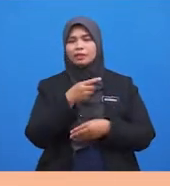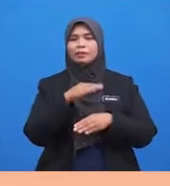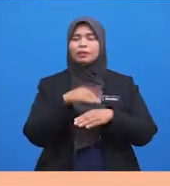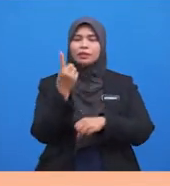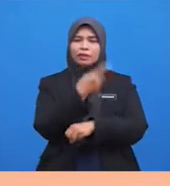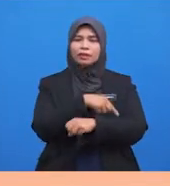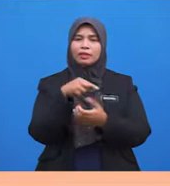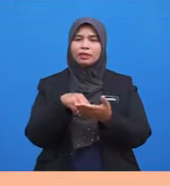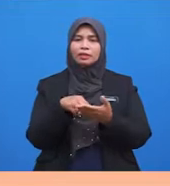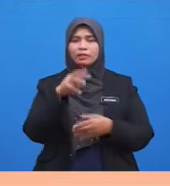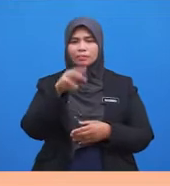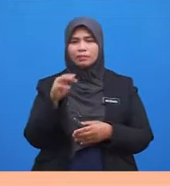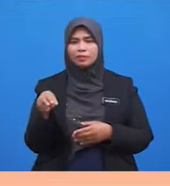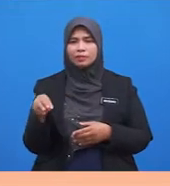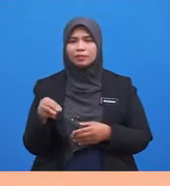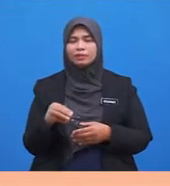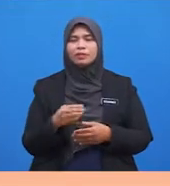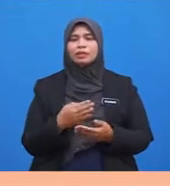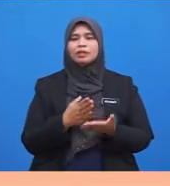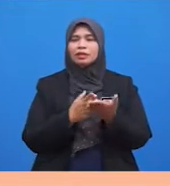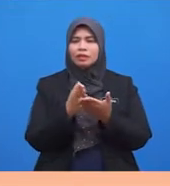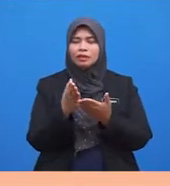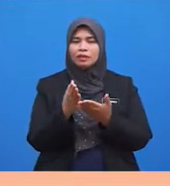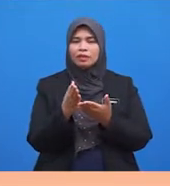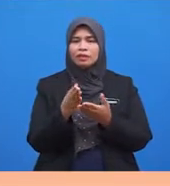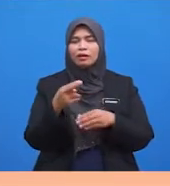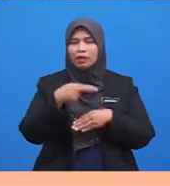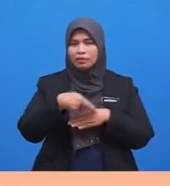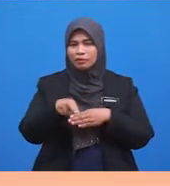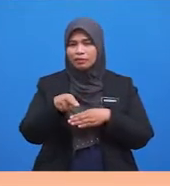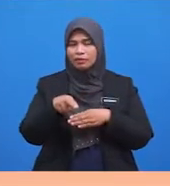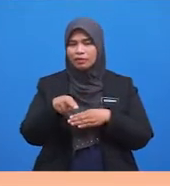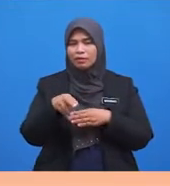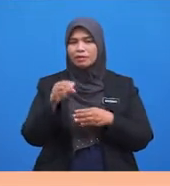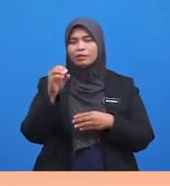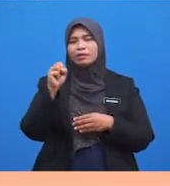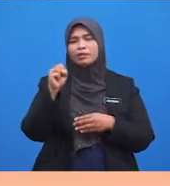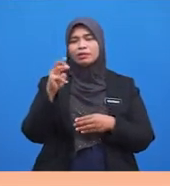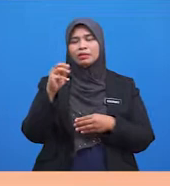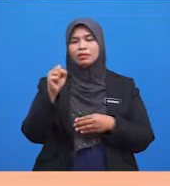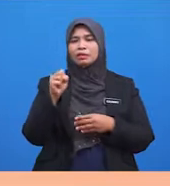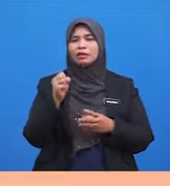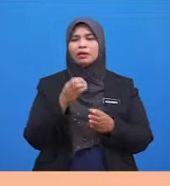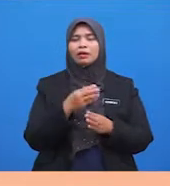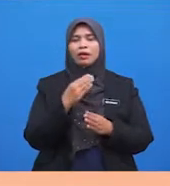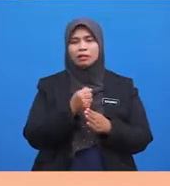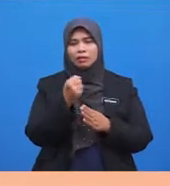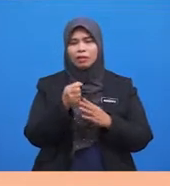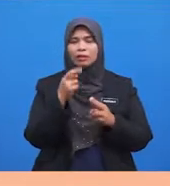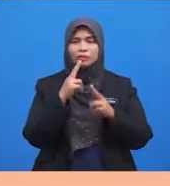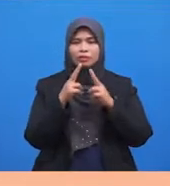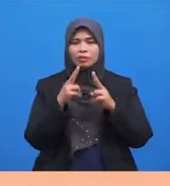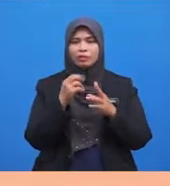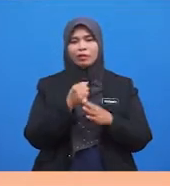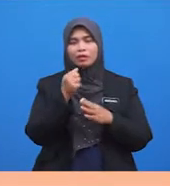ini, murid-murid terus menghantar mesej ucapan atau bertanya